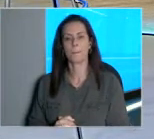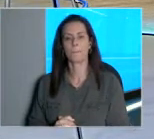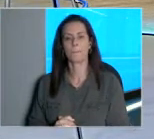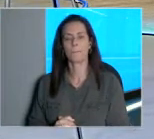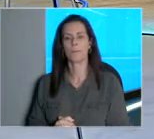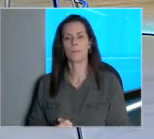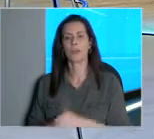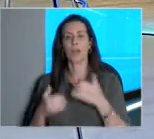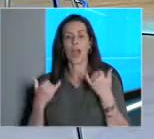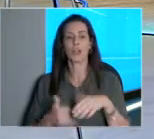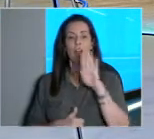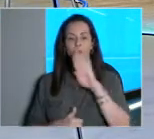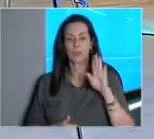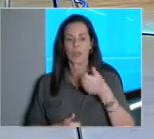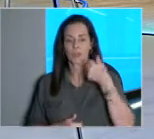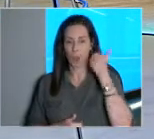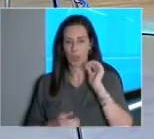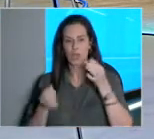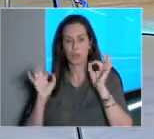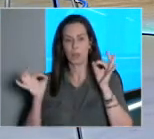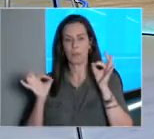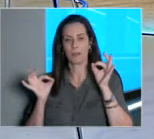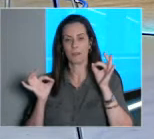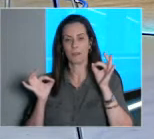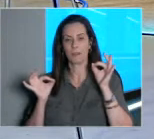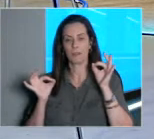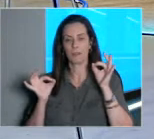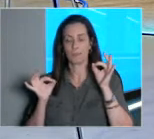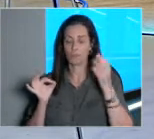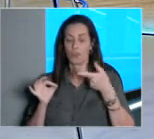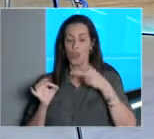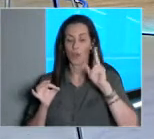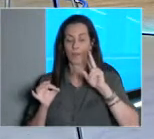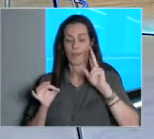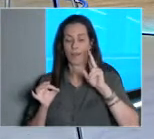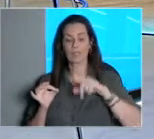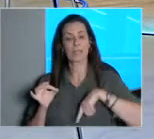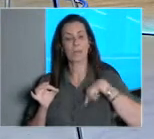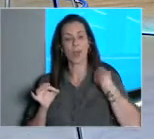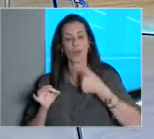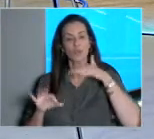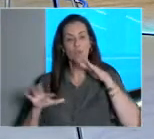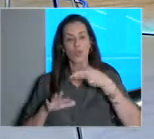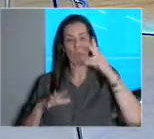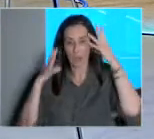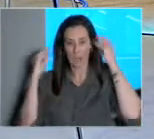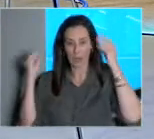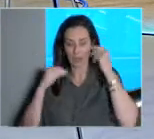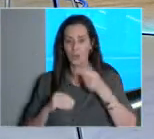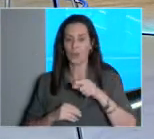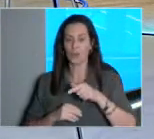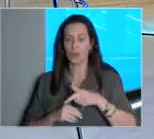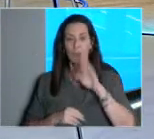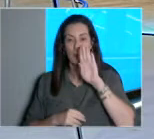עם ראש הממשלה. אתמול באופן רשמי בנימין נתניהו עבר את בן גוריון בזמן כהונתו כראש הממשלה. לכבוד המאורע,